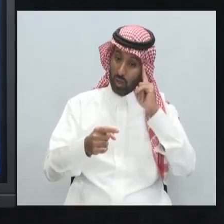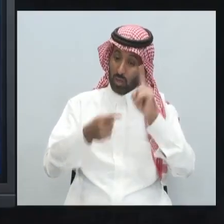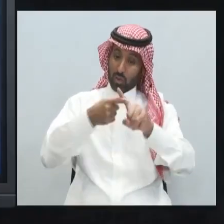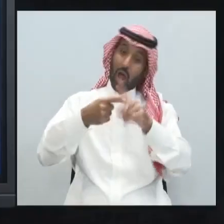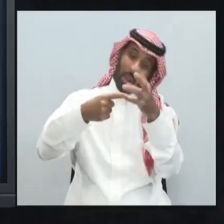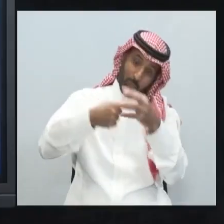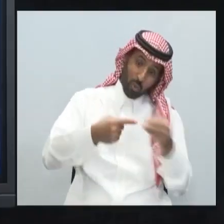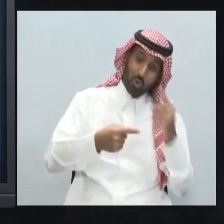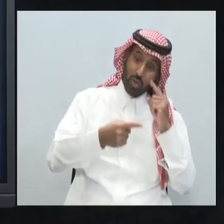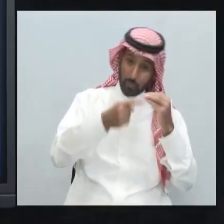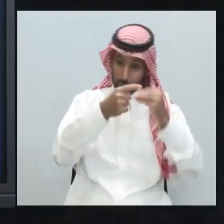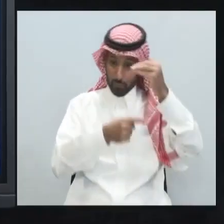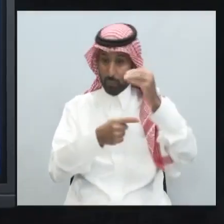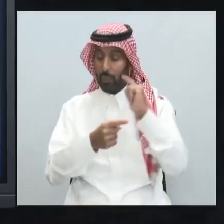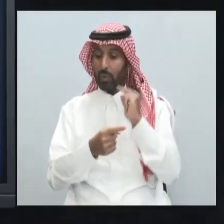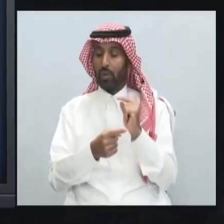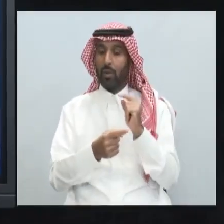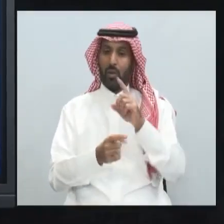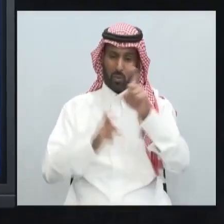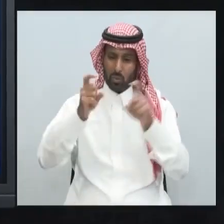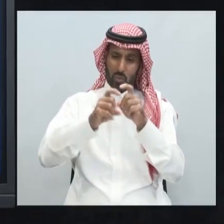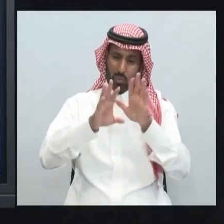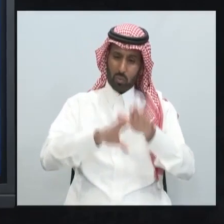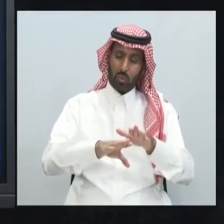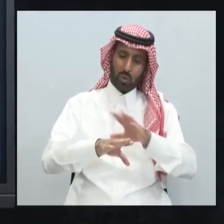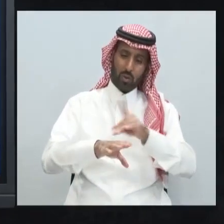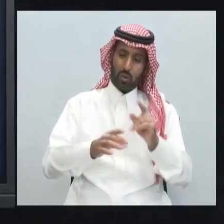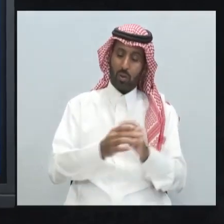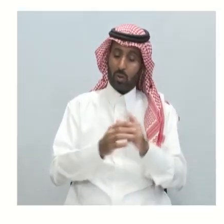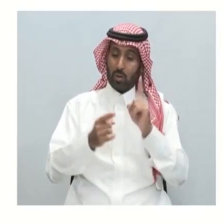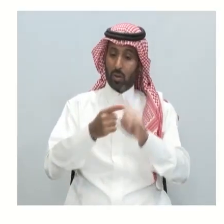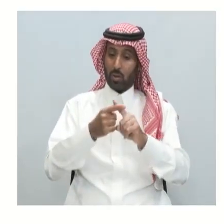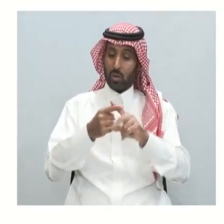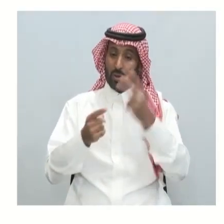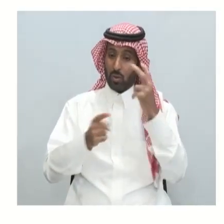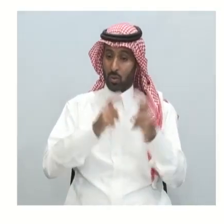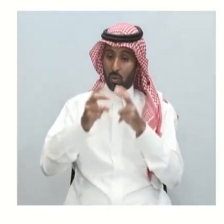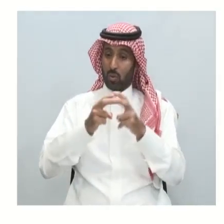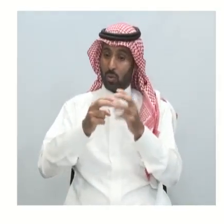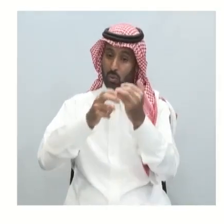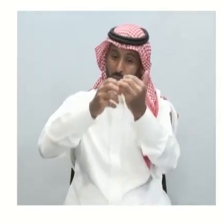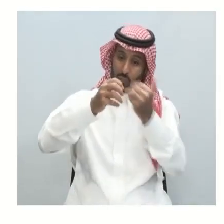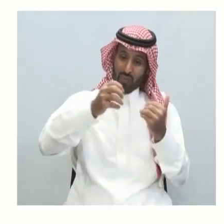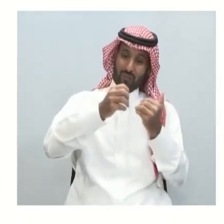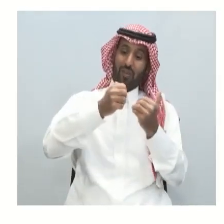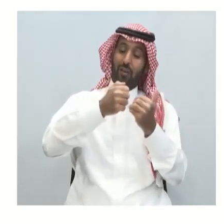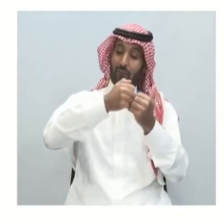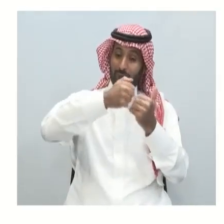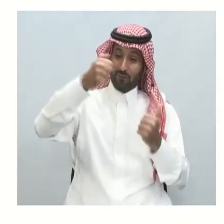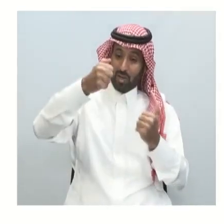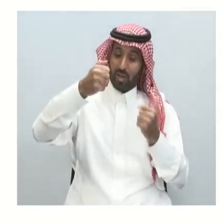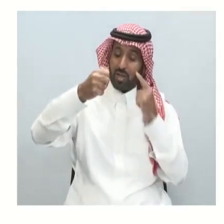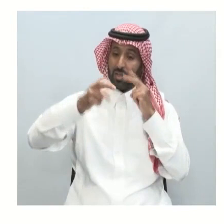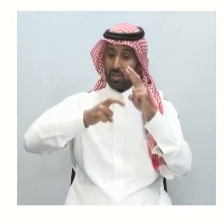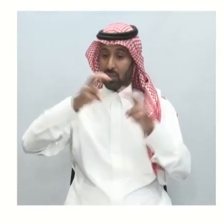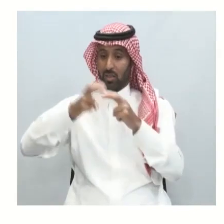هنا موزعه ليست بالتساوي هنا يوجد زوجين من الالكترونات غير المرتبطه مع معناه ان اذا كانت هناك